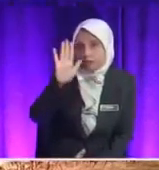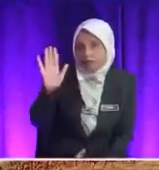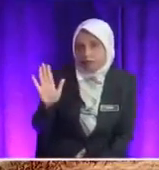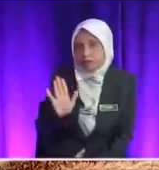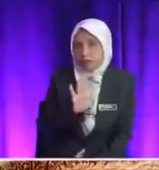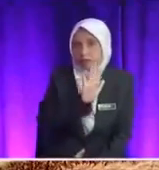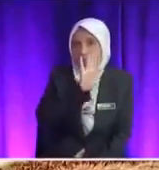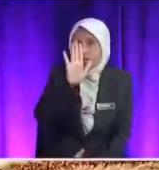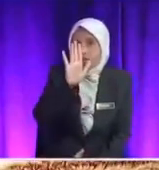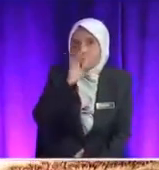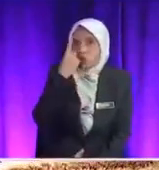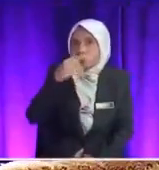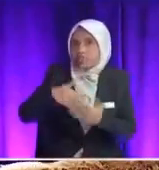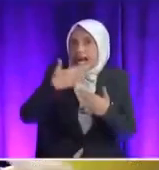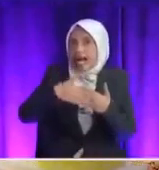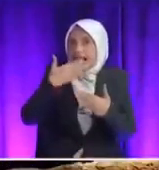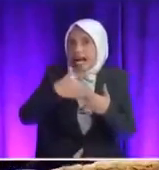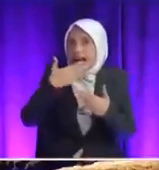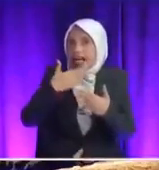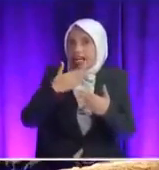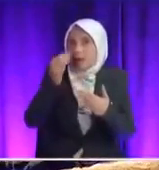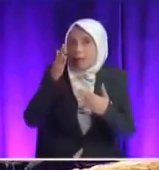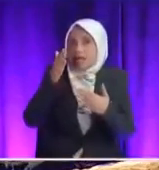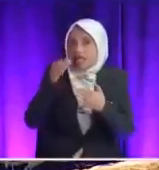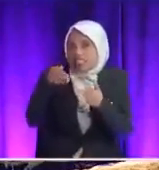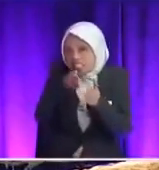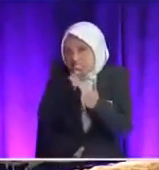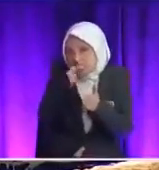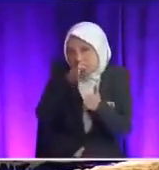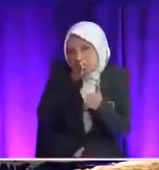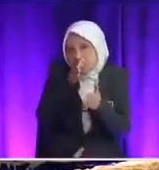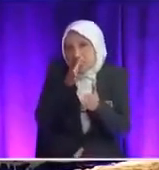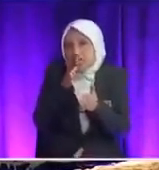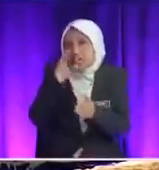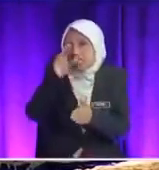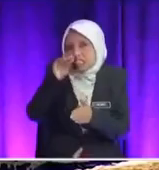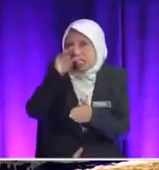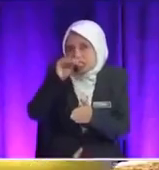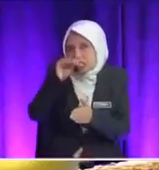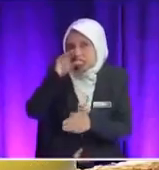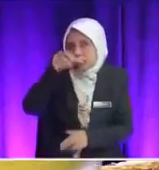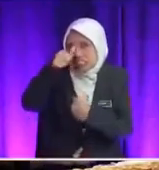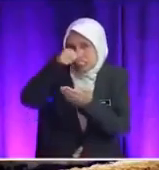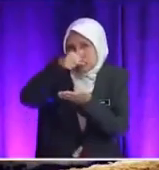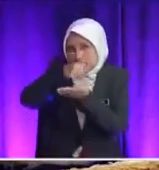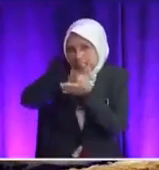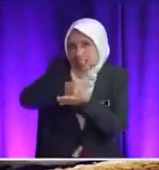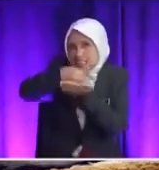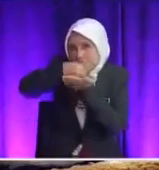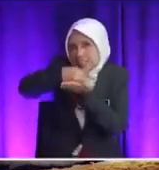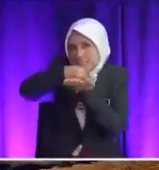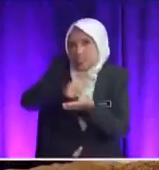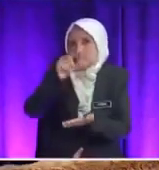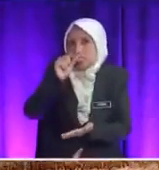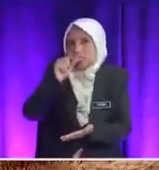password aku mukanya senang himpunkan celah Nikita kena kepik ngasih ke ah BCA untuk supaya celah-celah